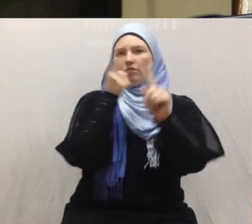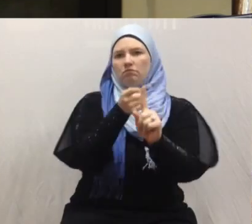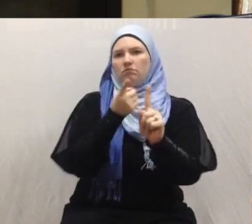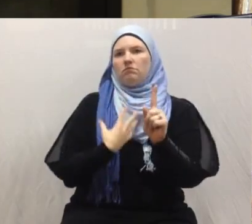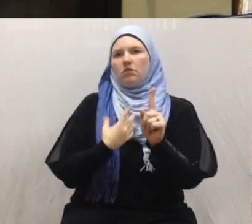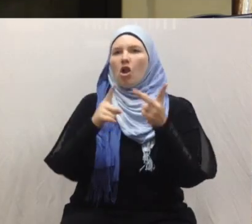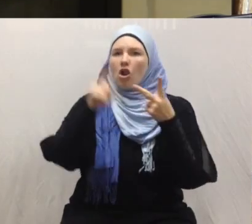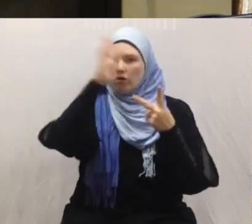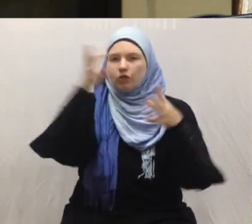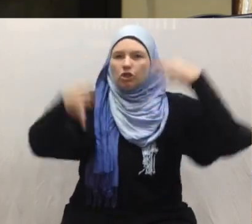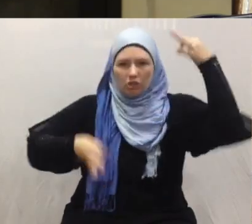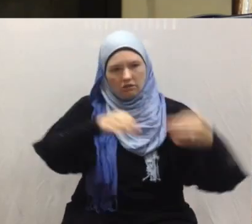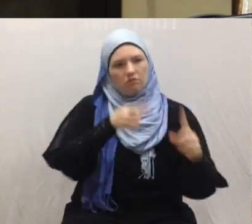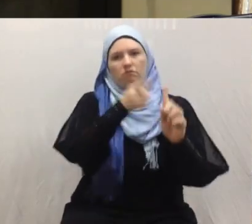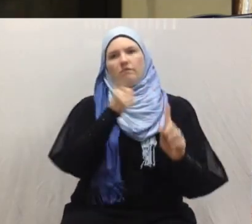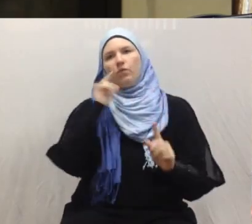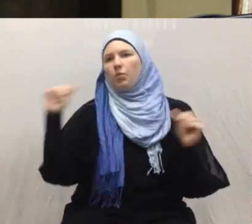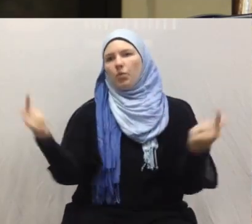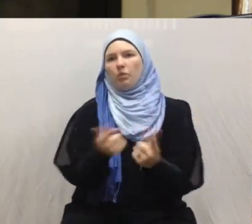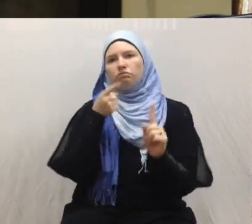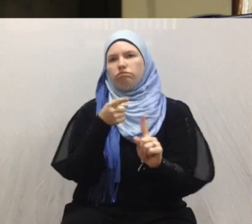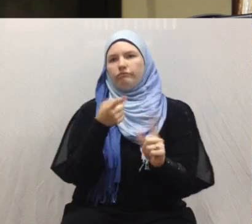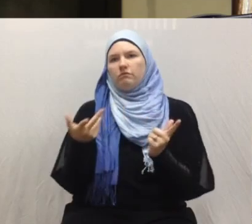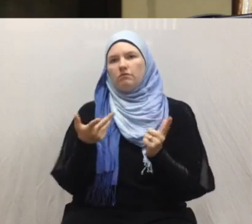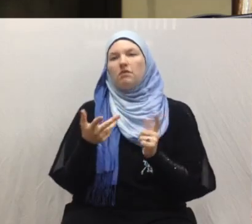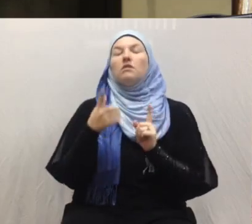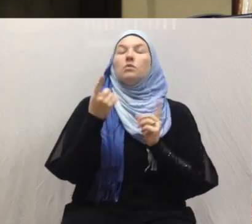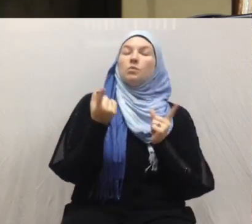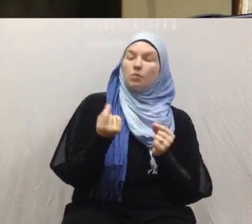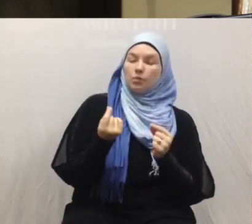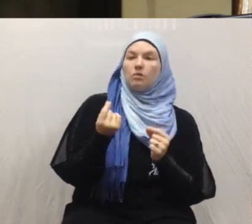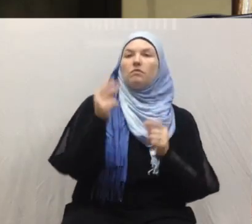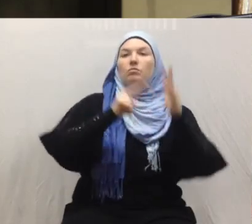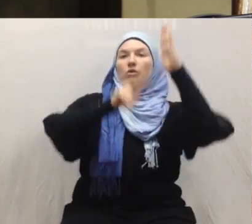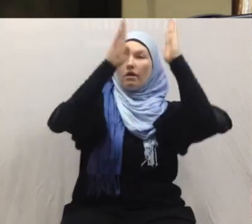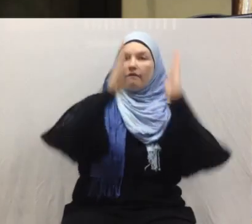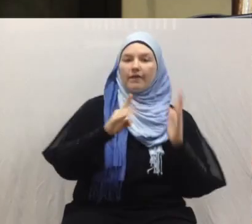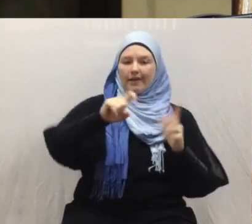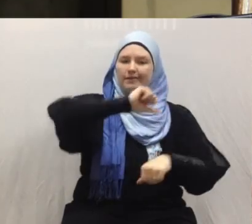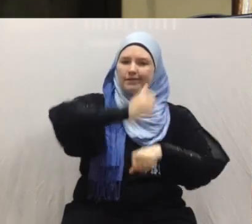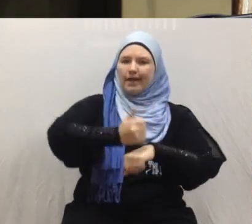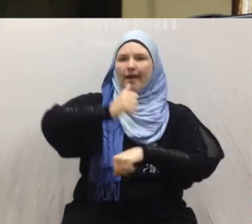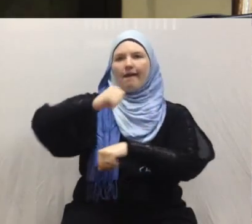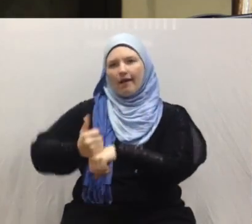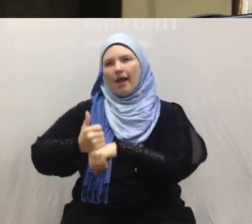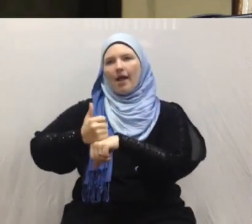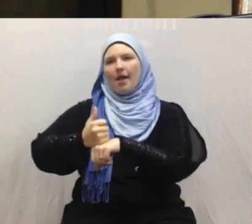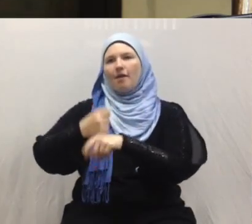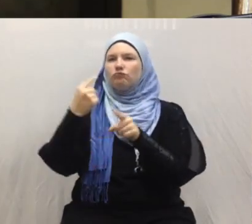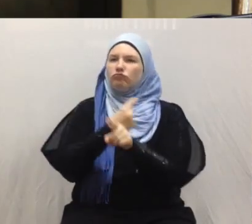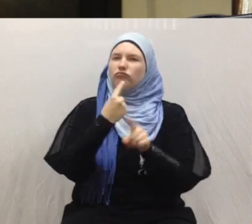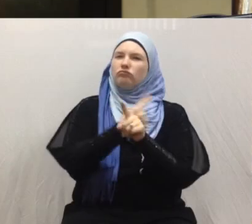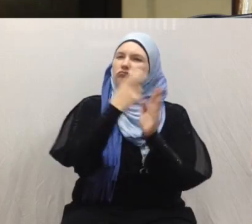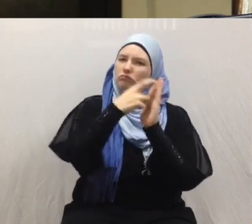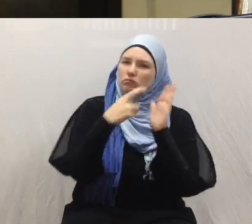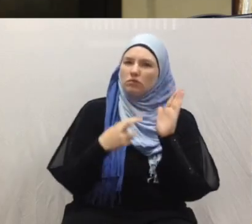the Prophet ﷺ had to lay the groundworks and the principles on which